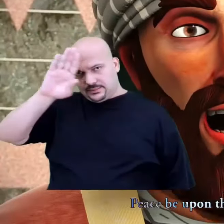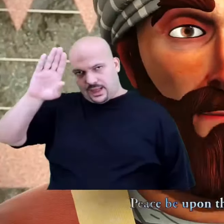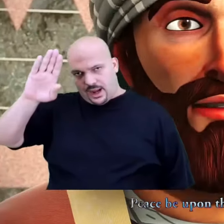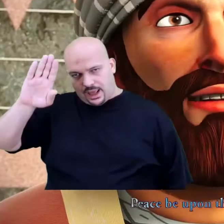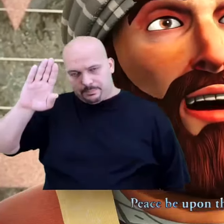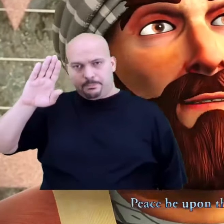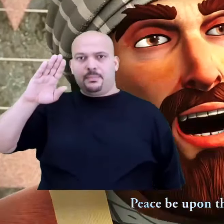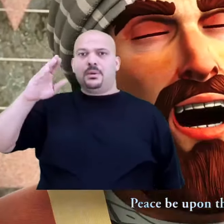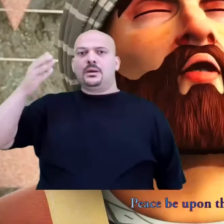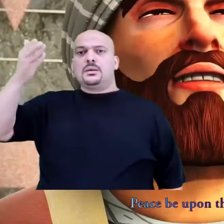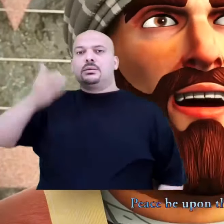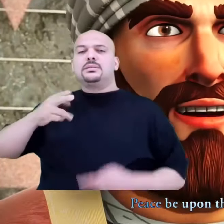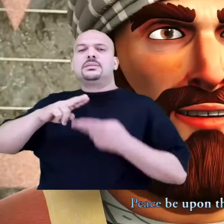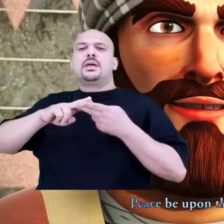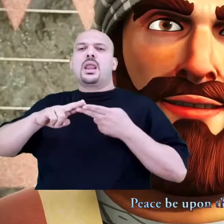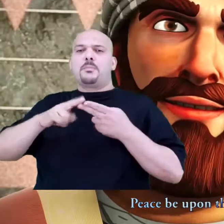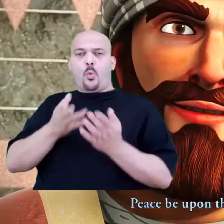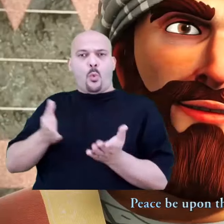السلام على من اتبع الهدى،